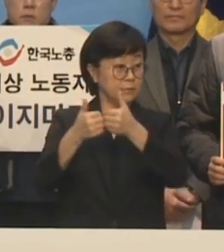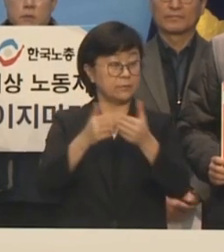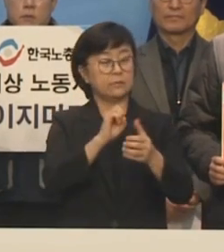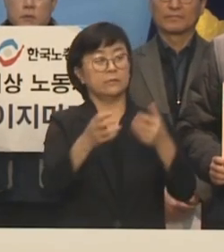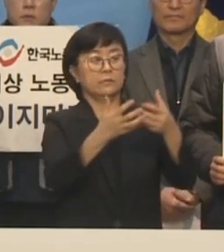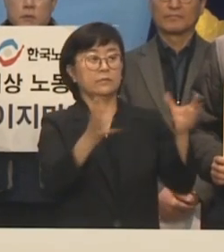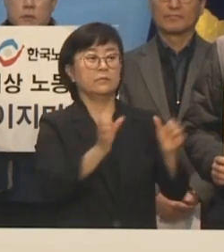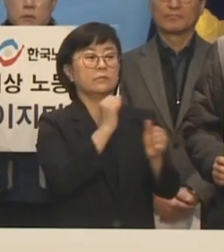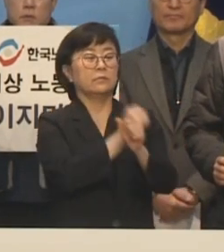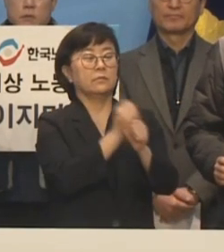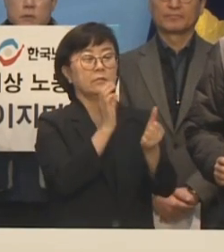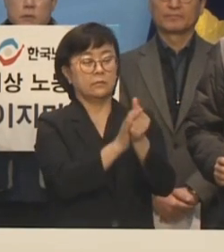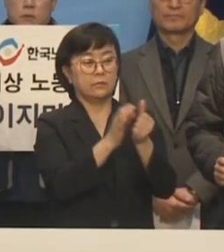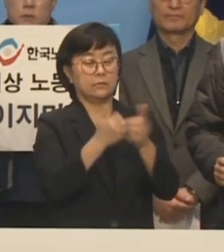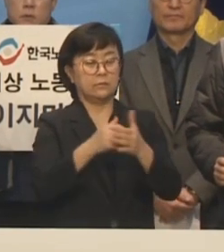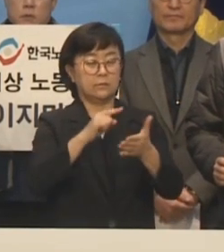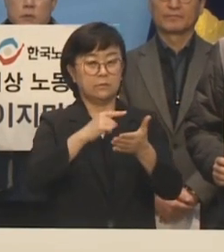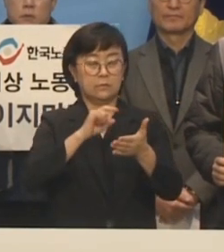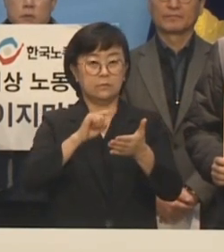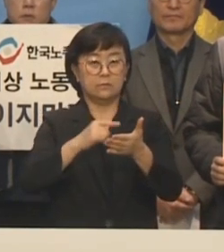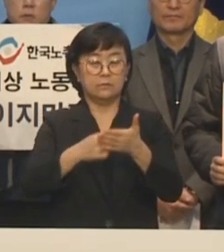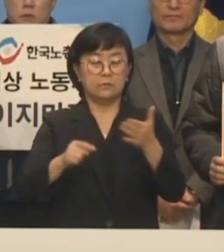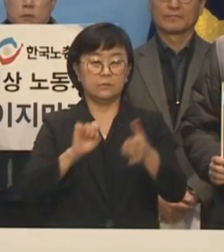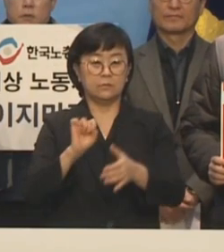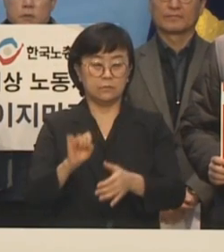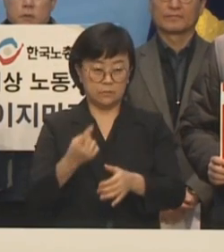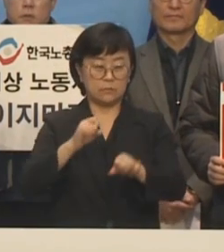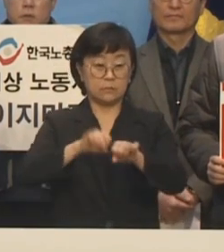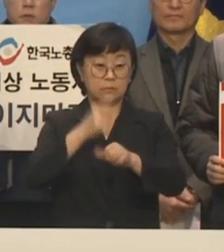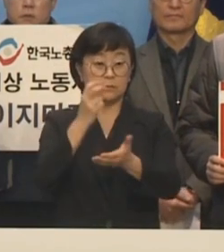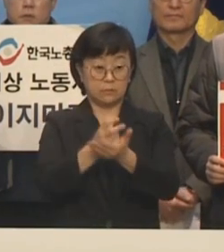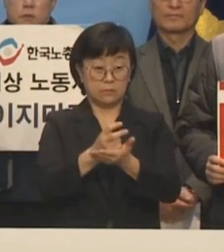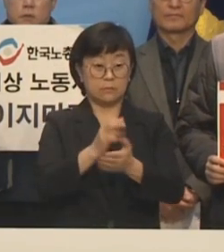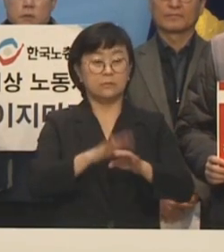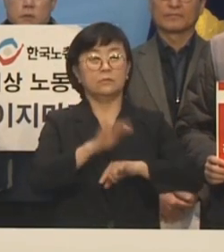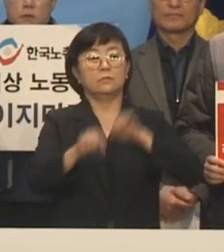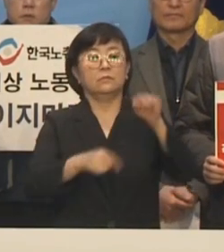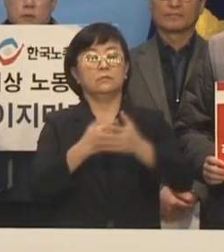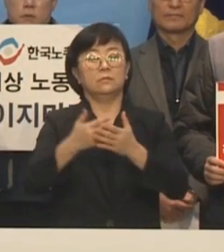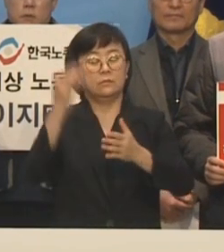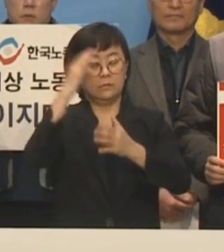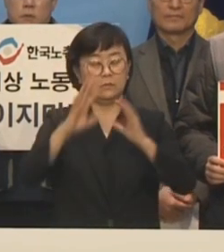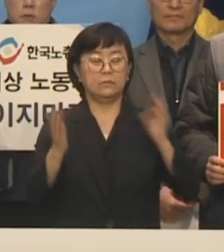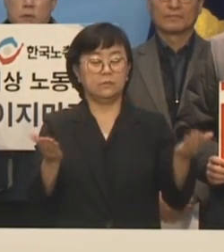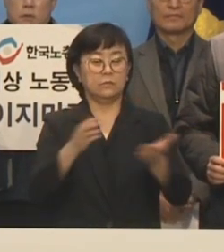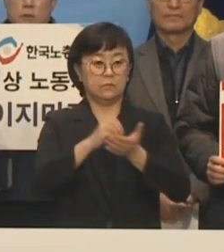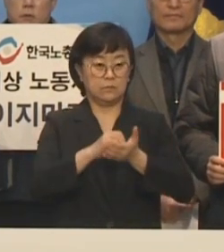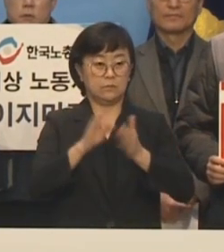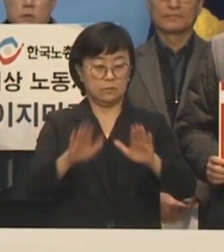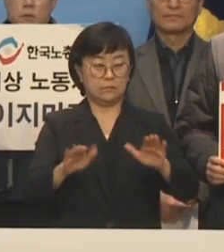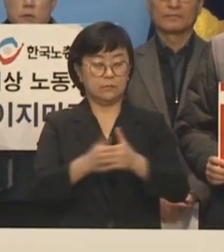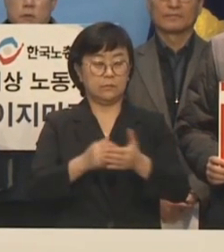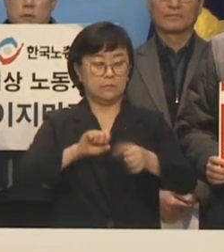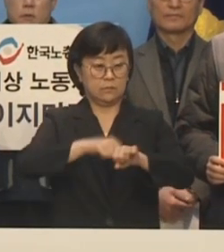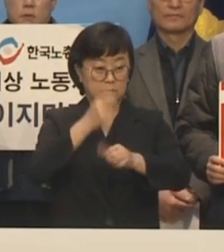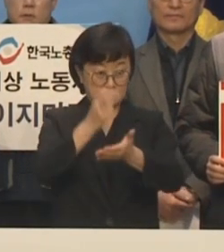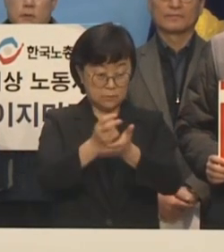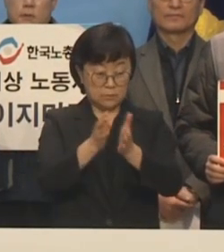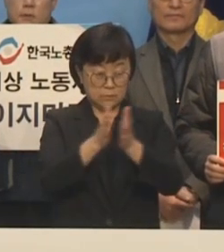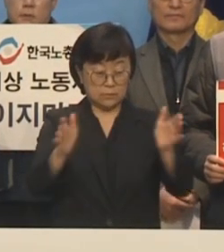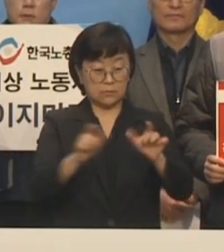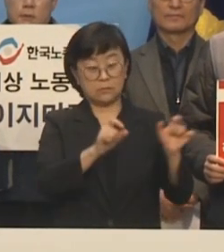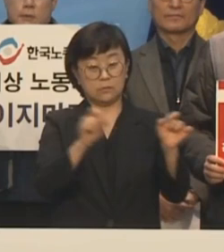야당이 할 일은 중대재해처벌법을 지키는 것입니다. 한국노총은 이번 중대재해처벌법